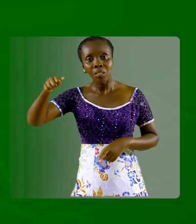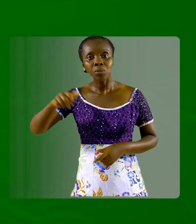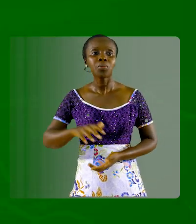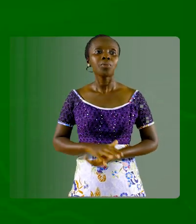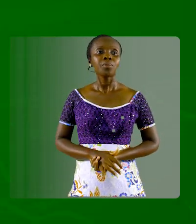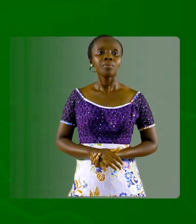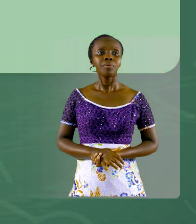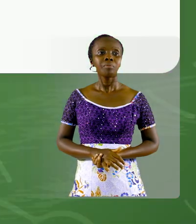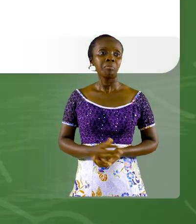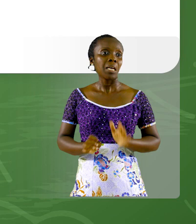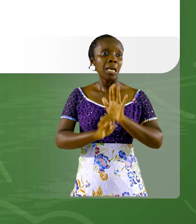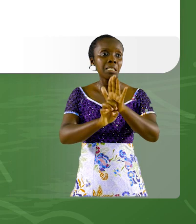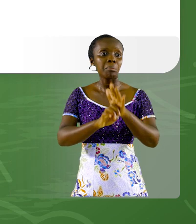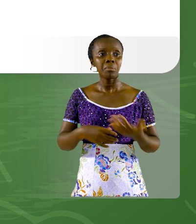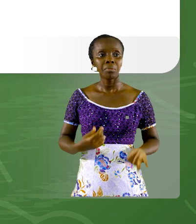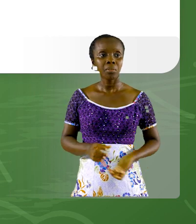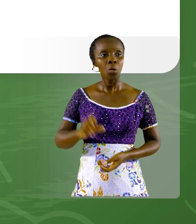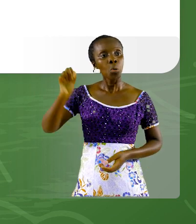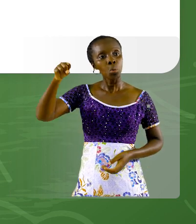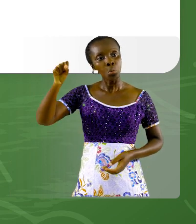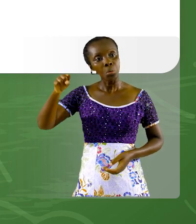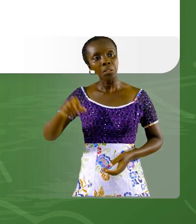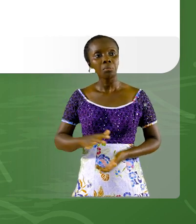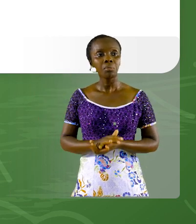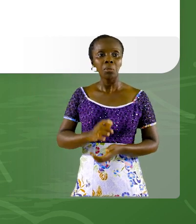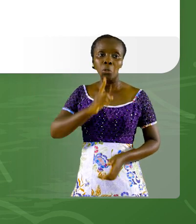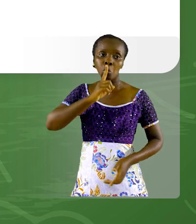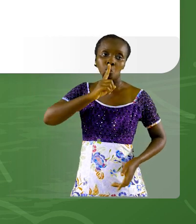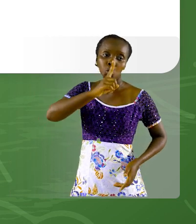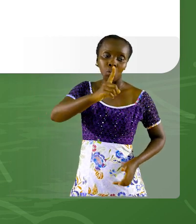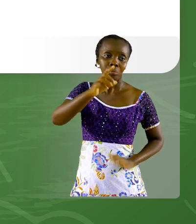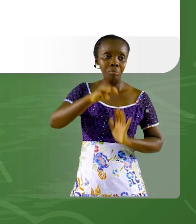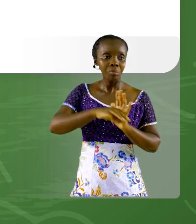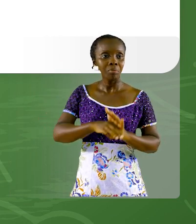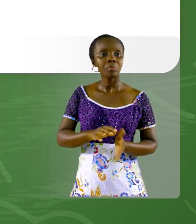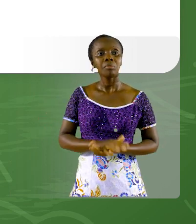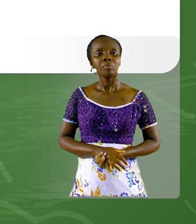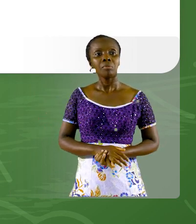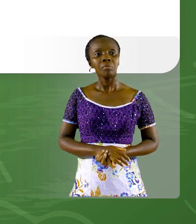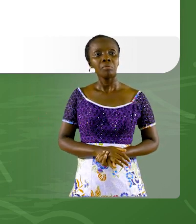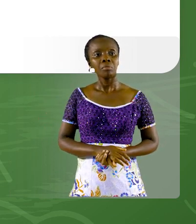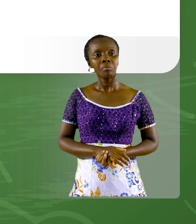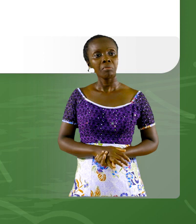avec certes, probablement, certainement.